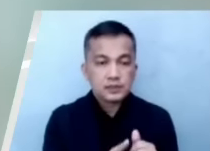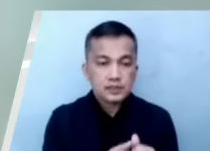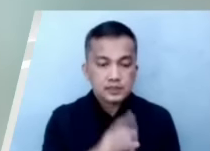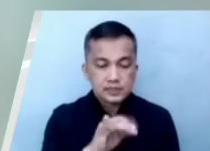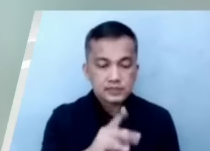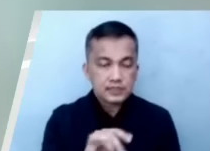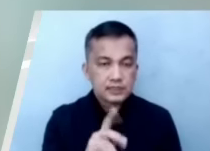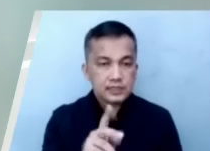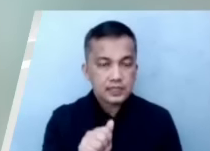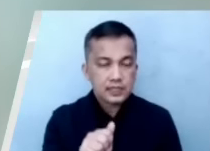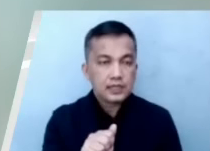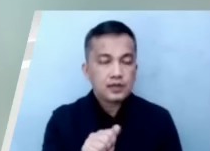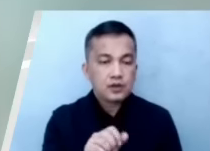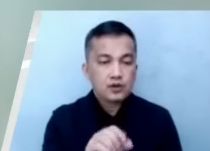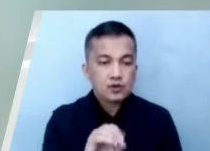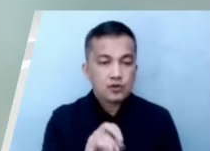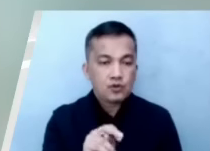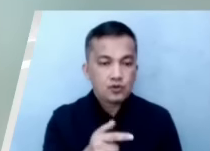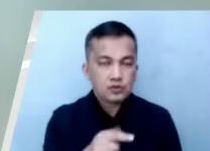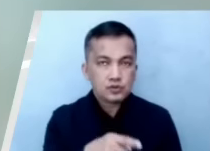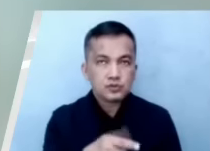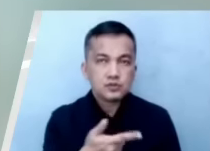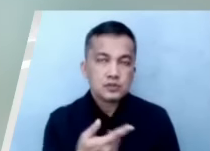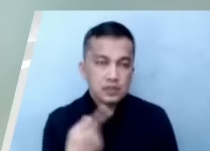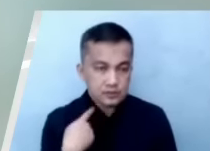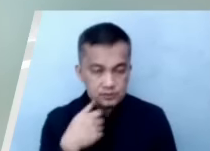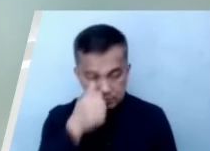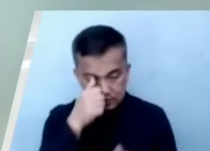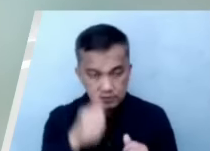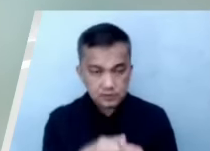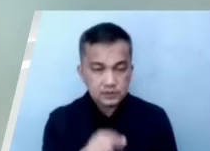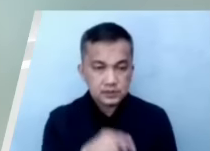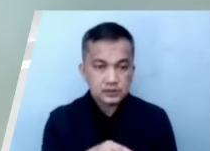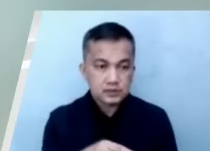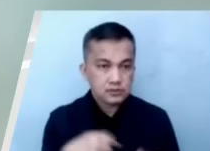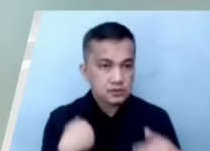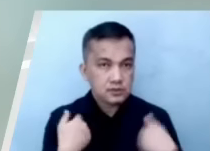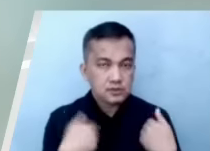that Cassandra Leong is only 24 years old. And being so young and